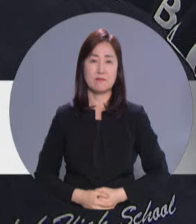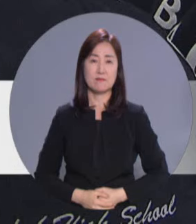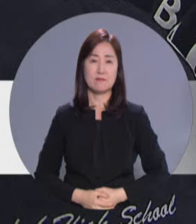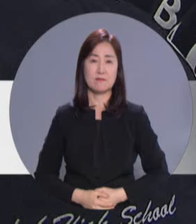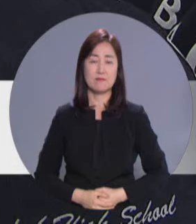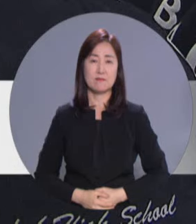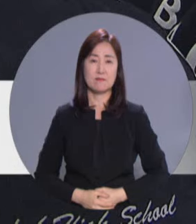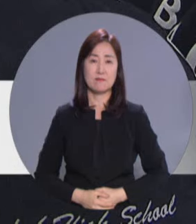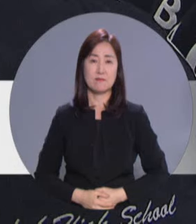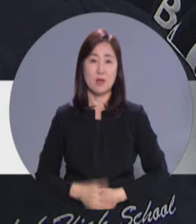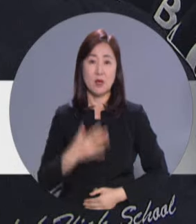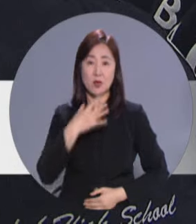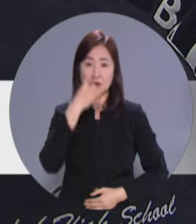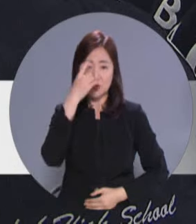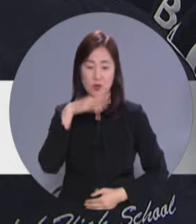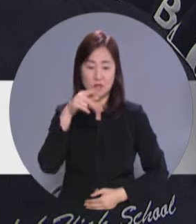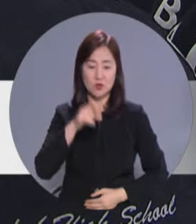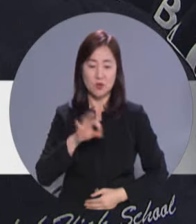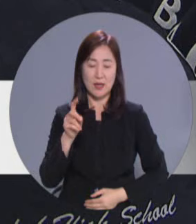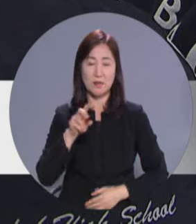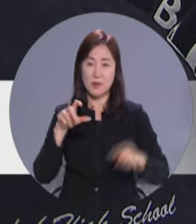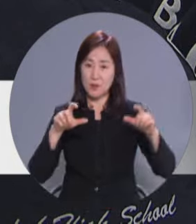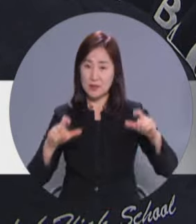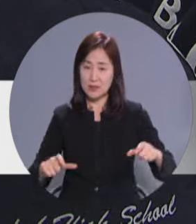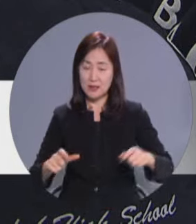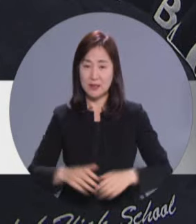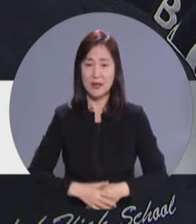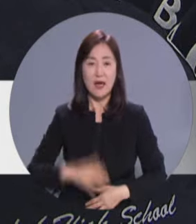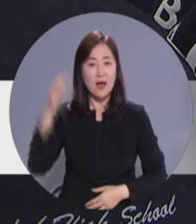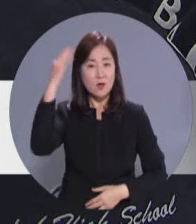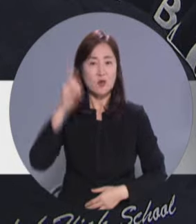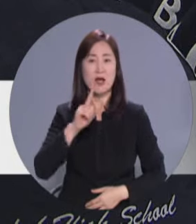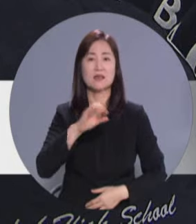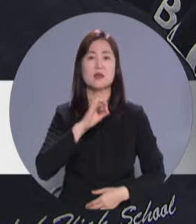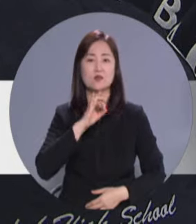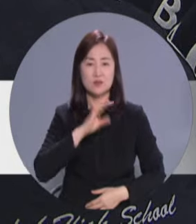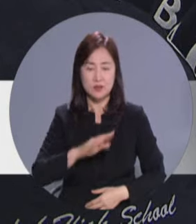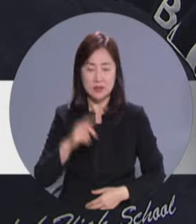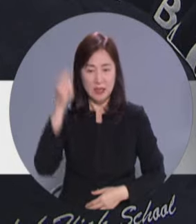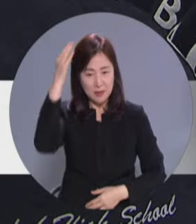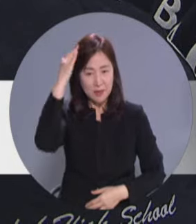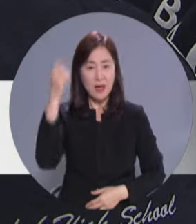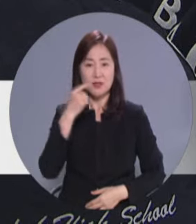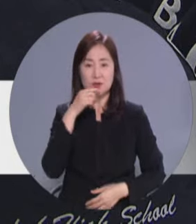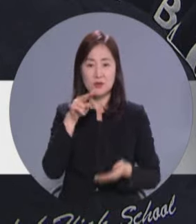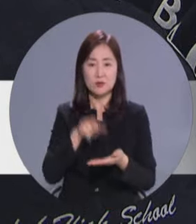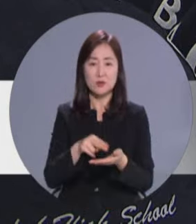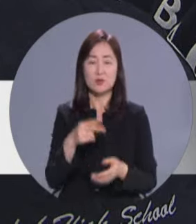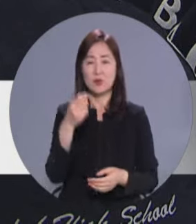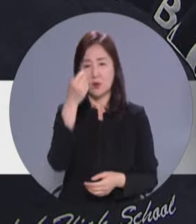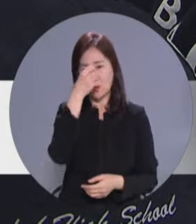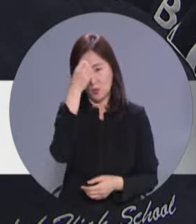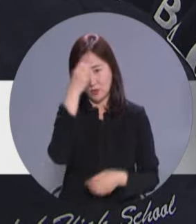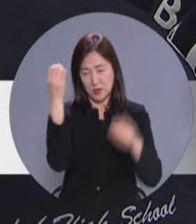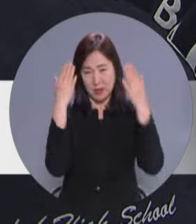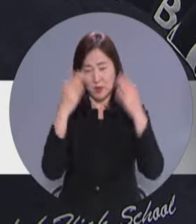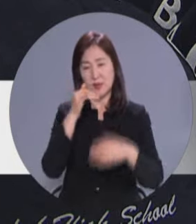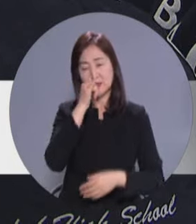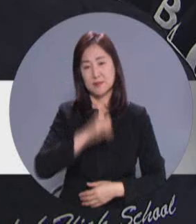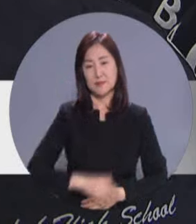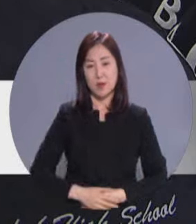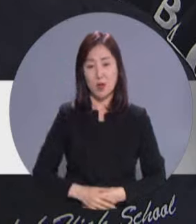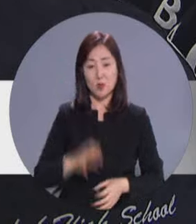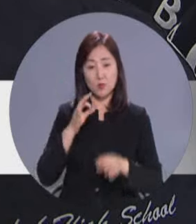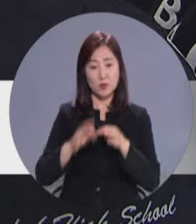했 순천 주한 면에는 국내에서 하나뿐인 바둑 특성화 중고등학교가 있습니다 학생들은 프로